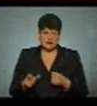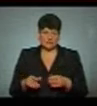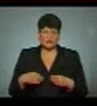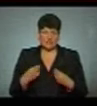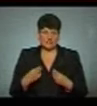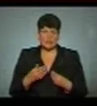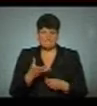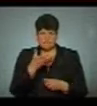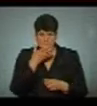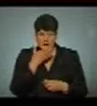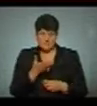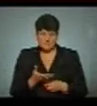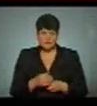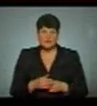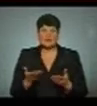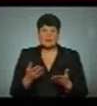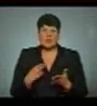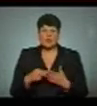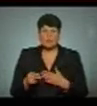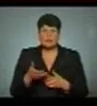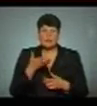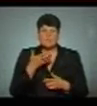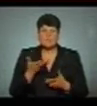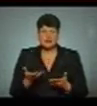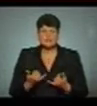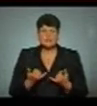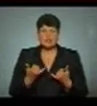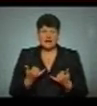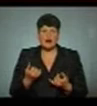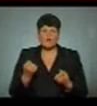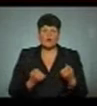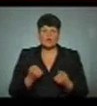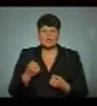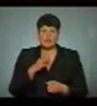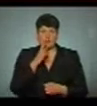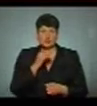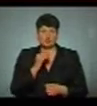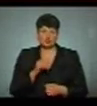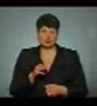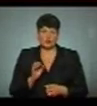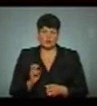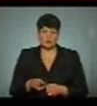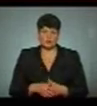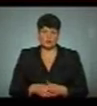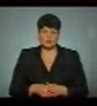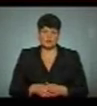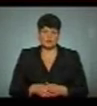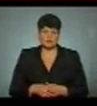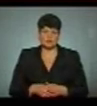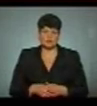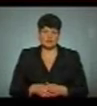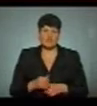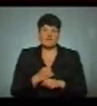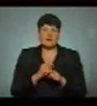я їду водіям. І де купити маски для водіїв маршруток? От і вони кажуть, що є аптека.